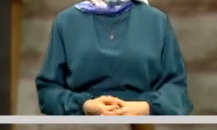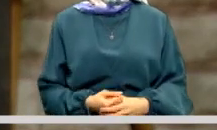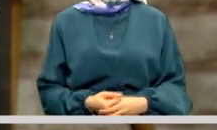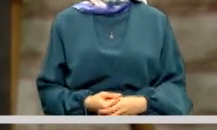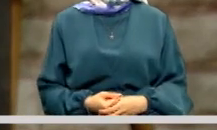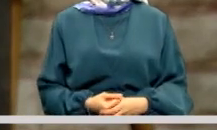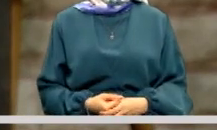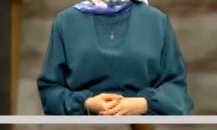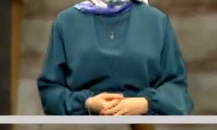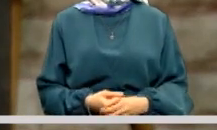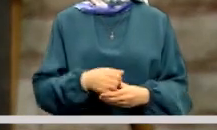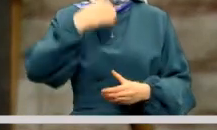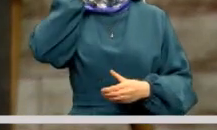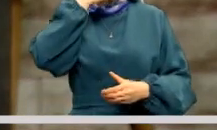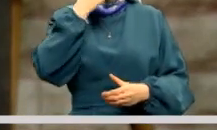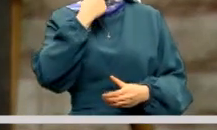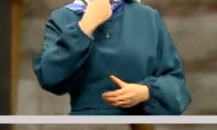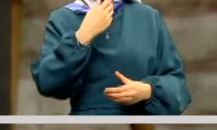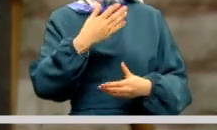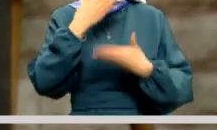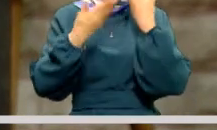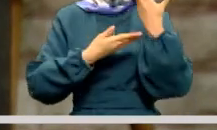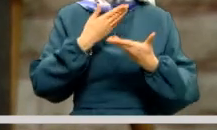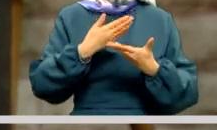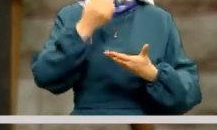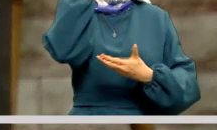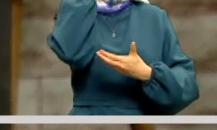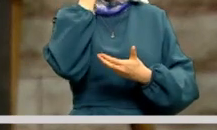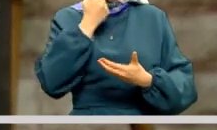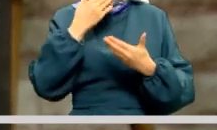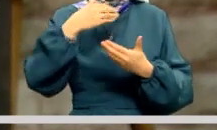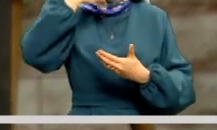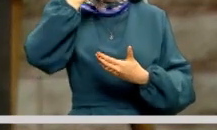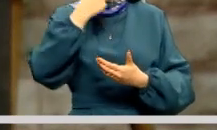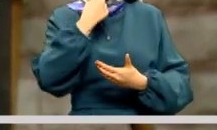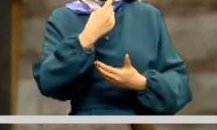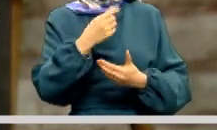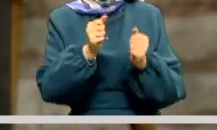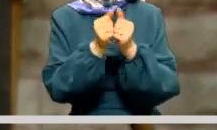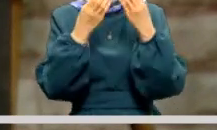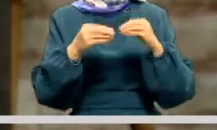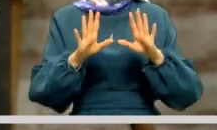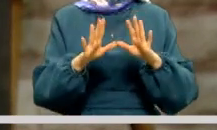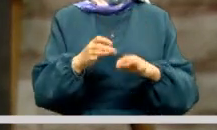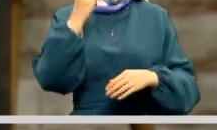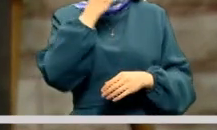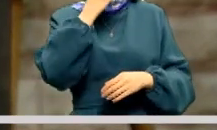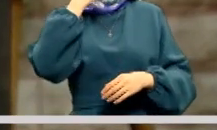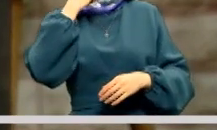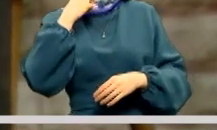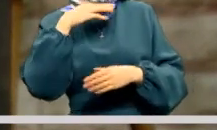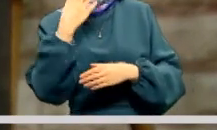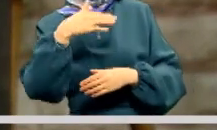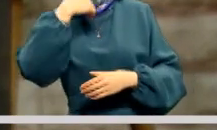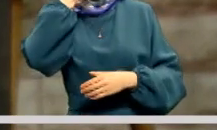yalan söylemeyi ifade edelim yani cimrilik ile Yalan söylemenin bir arada olmadığını ya da kötü ahlak ile Efendim Yalan